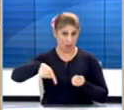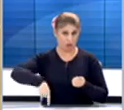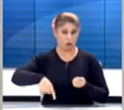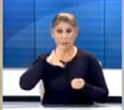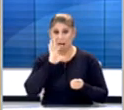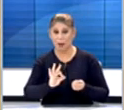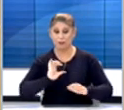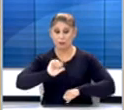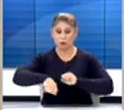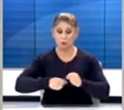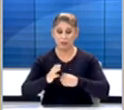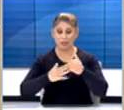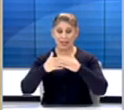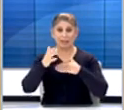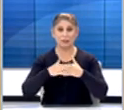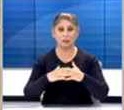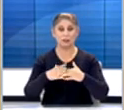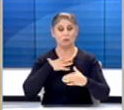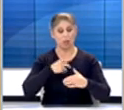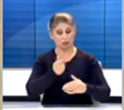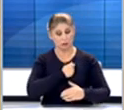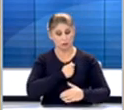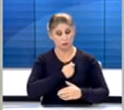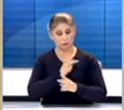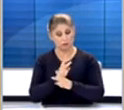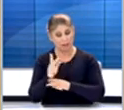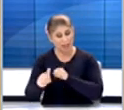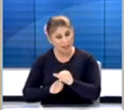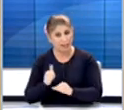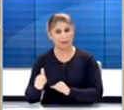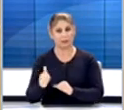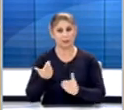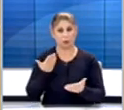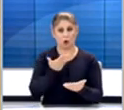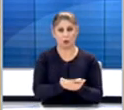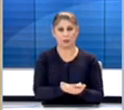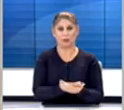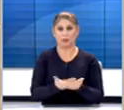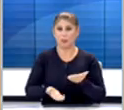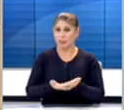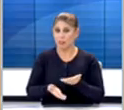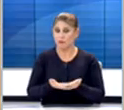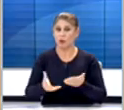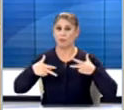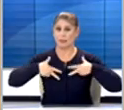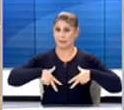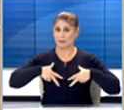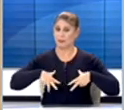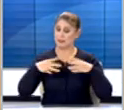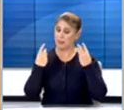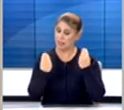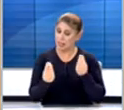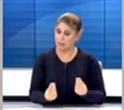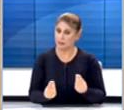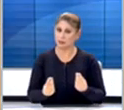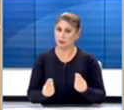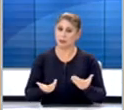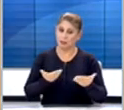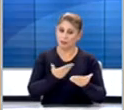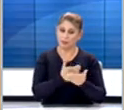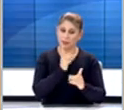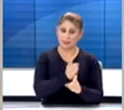να χτίσετε μια αξιόπιστη εναλλακτική πρόταση η οποία θα βοηθάει την κυβέρνηση να γίνει καλύτερη και θα καταθέτει και